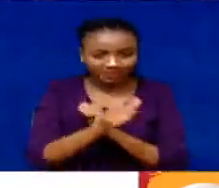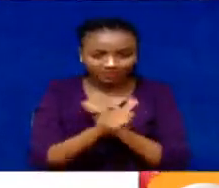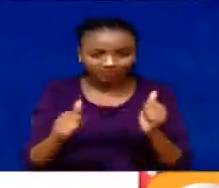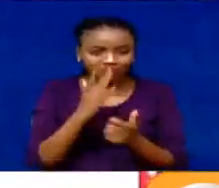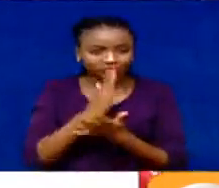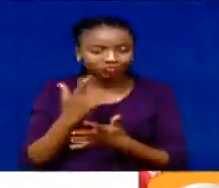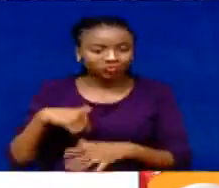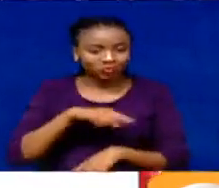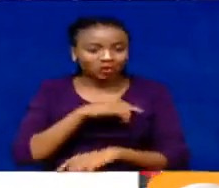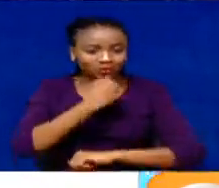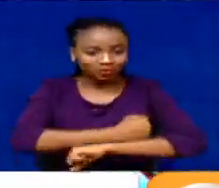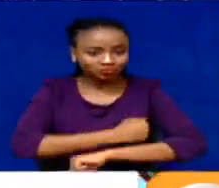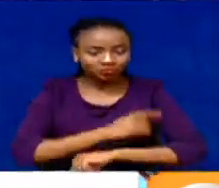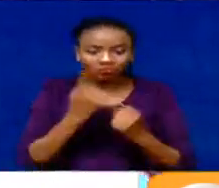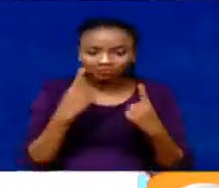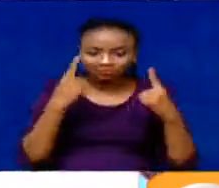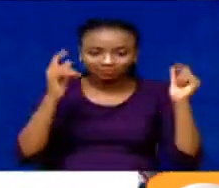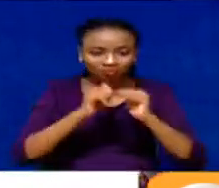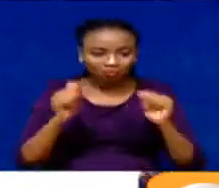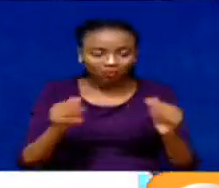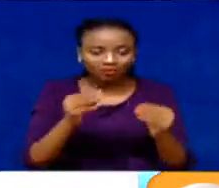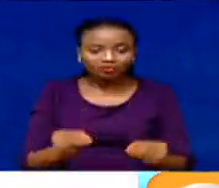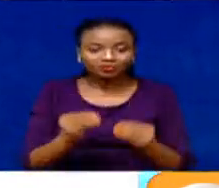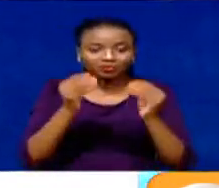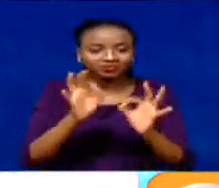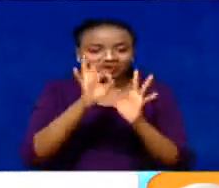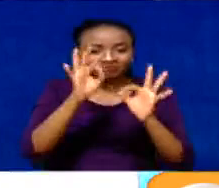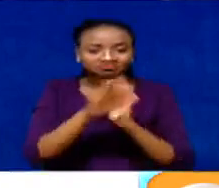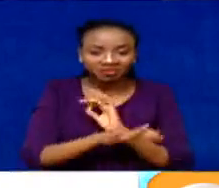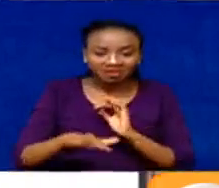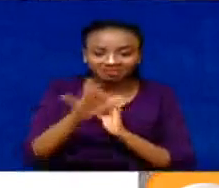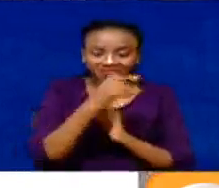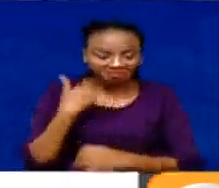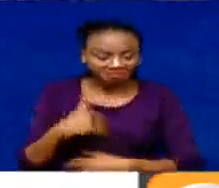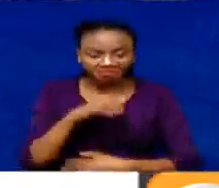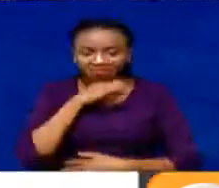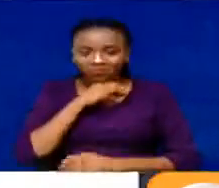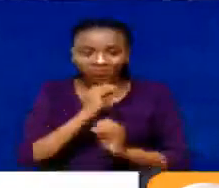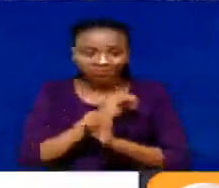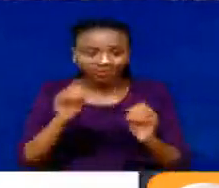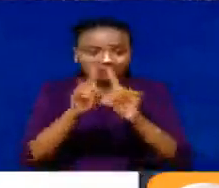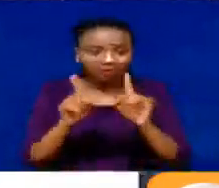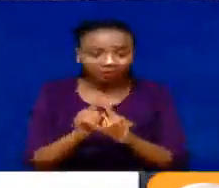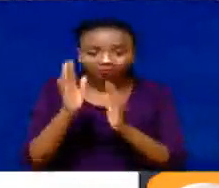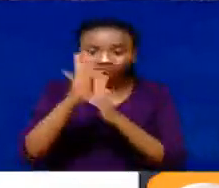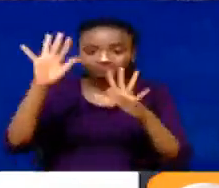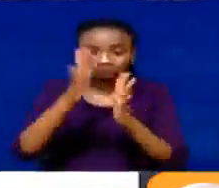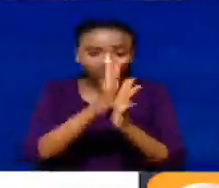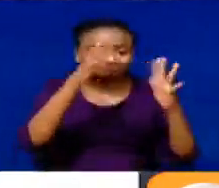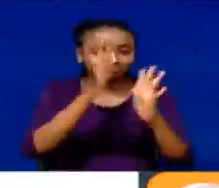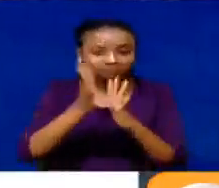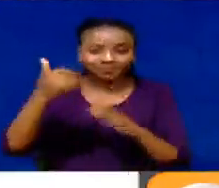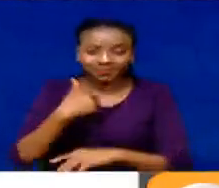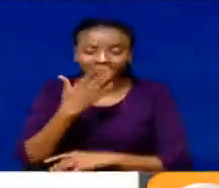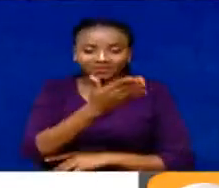did its best to provide the most conducive environment. I can't complain about anything. Sherehe pia zilinoga katika shule ya